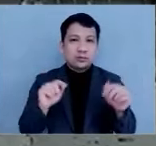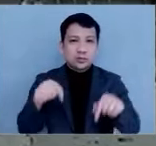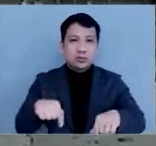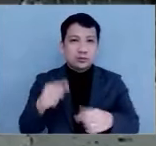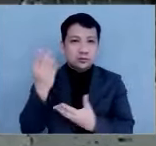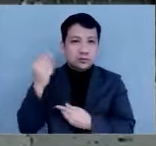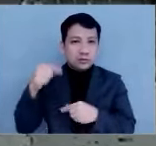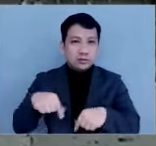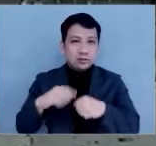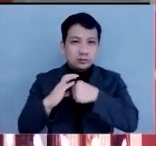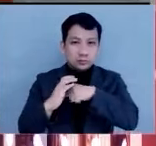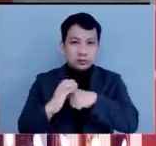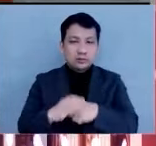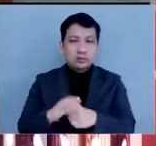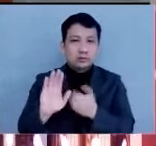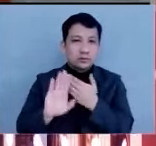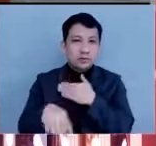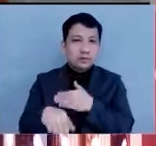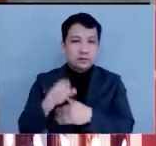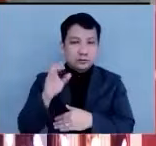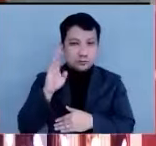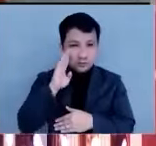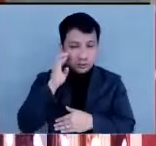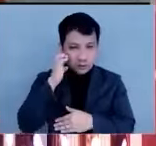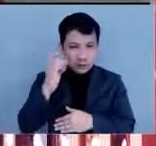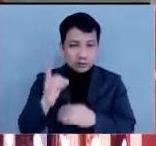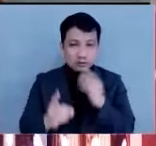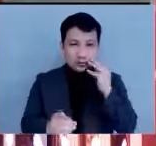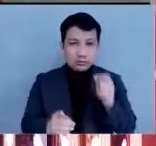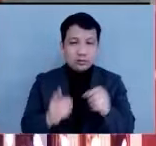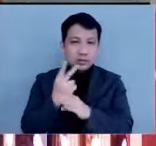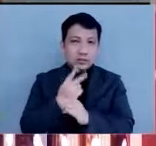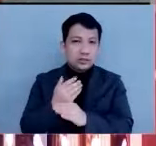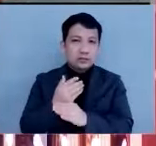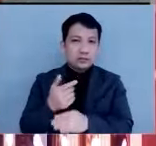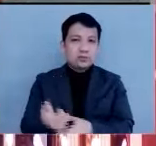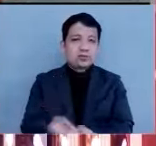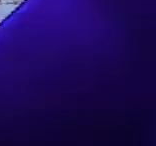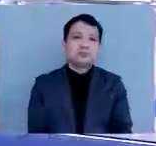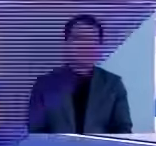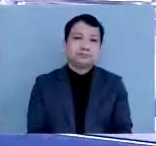sa Camarines Sur. Bok, Mean. Maraming salamat at ingat kayo, Ian Suyo.